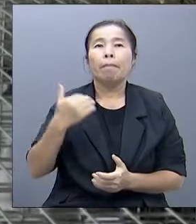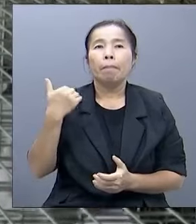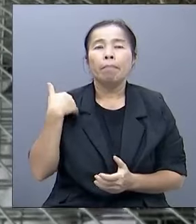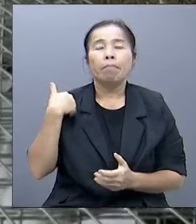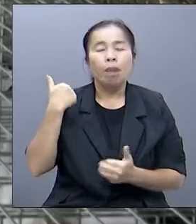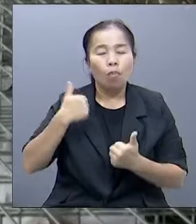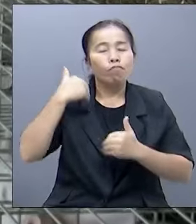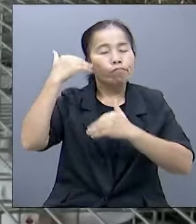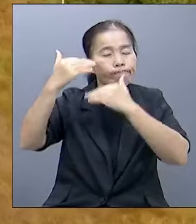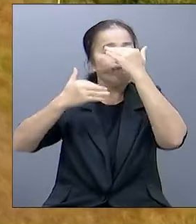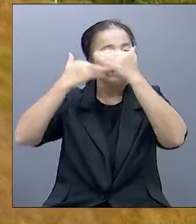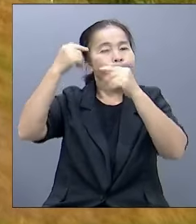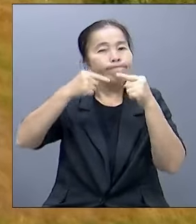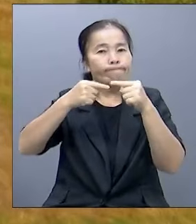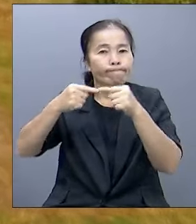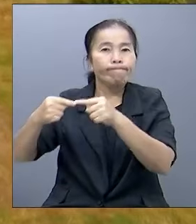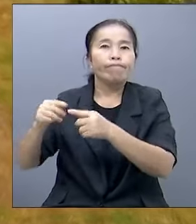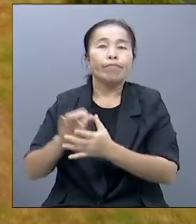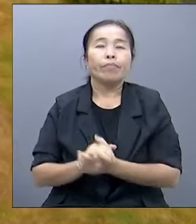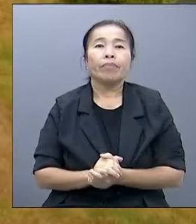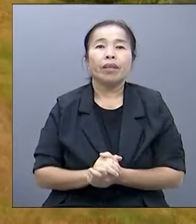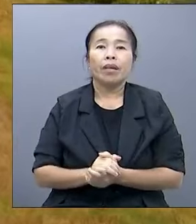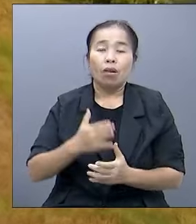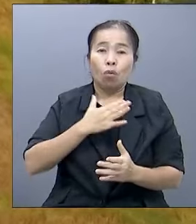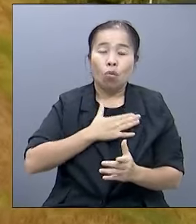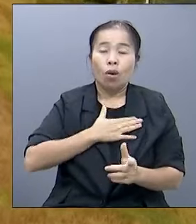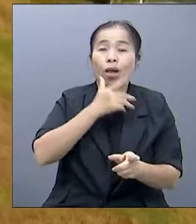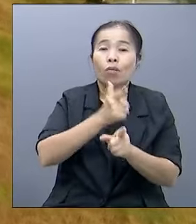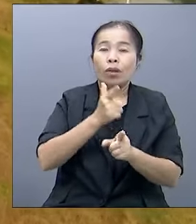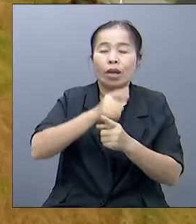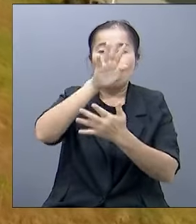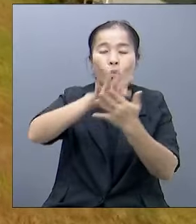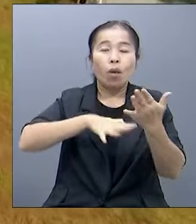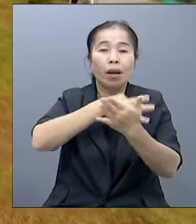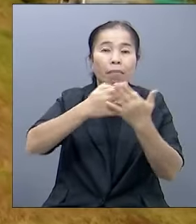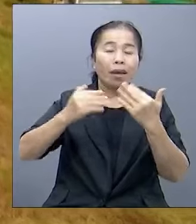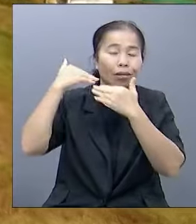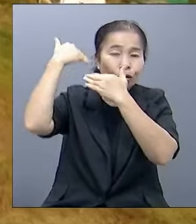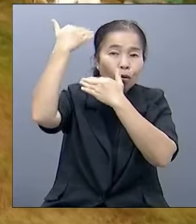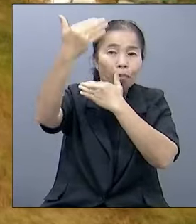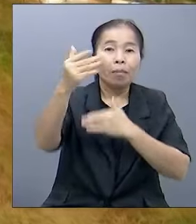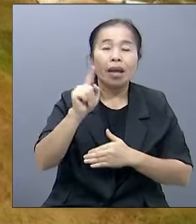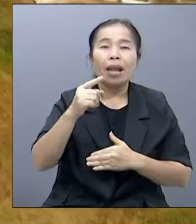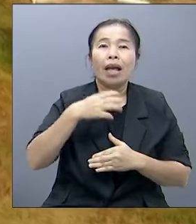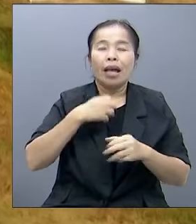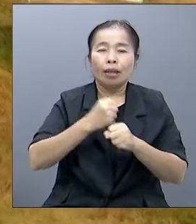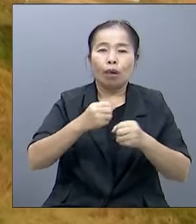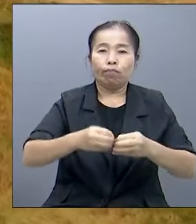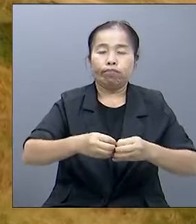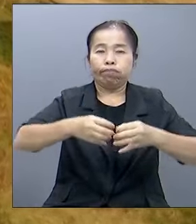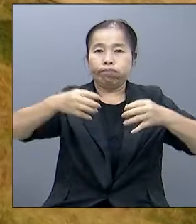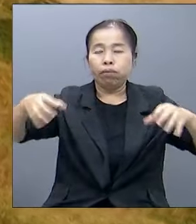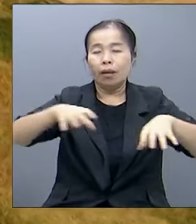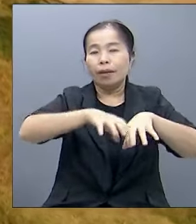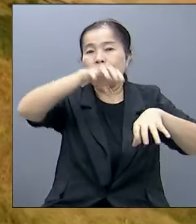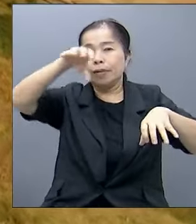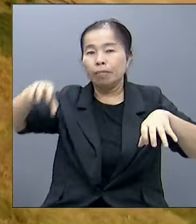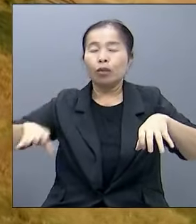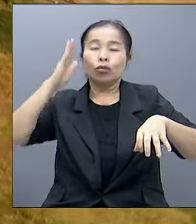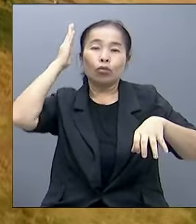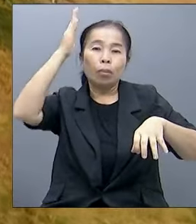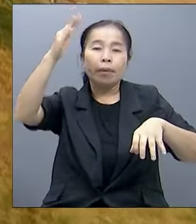ครับที่ฟาร์มเราวางแผนไว้นะครับในอนาคตก็คือเราขยายฟาร์มของเราเองด้วยนะครับในอนาคต